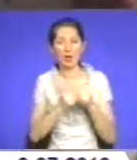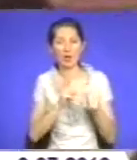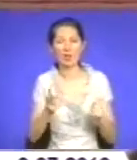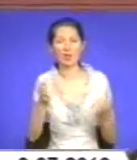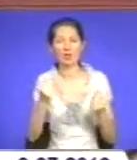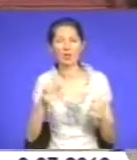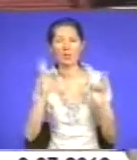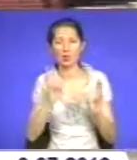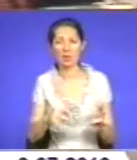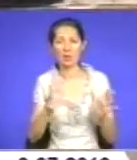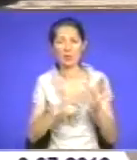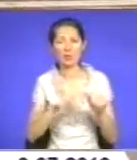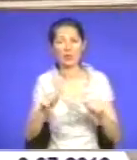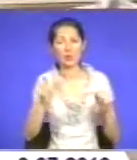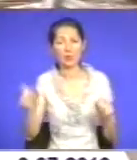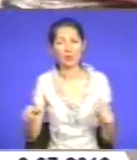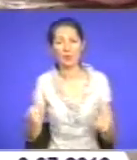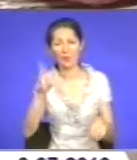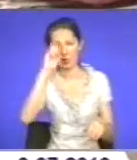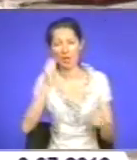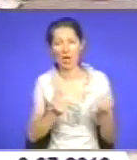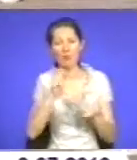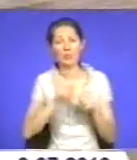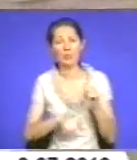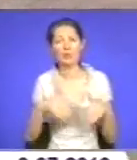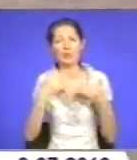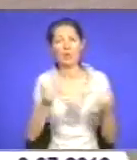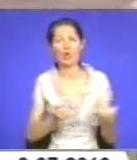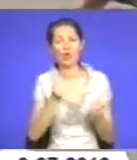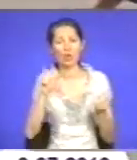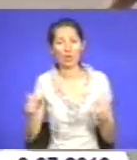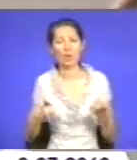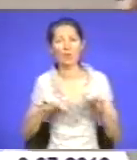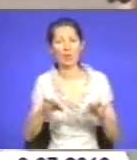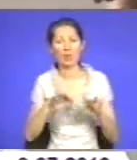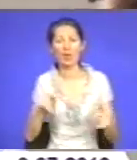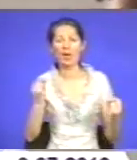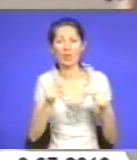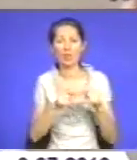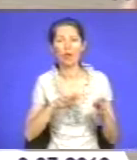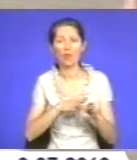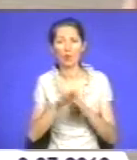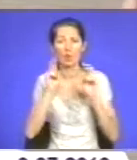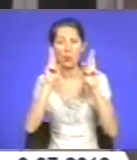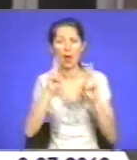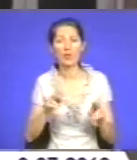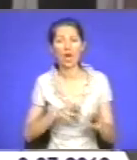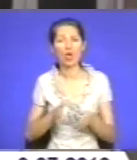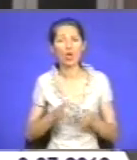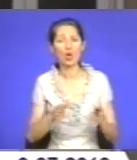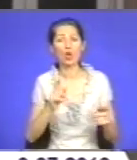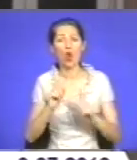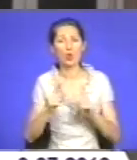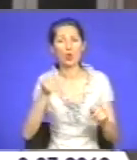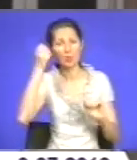7 велосипедистів, Державтоінспекція звертається до водіїв автотранспорту чітко дотримуватись правил дорожнього руху, але і